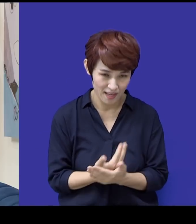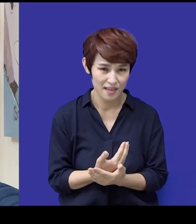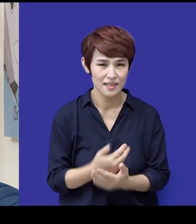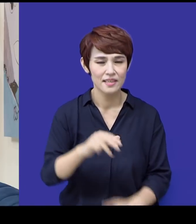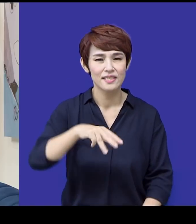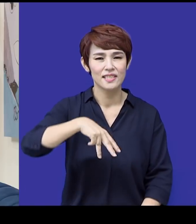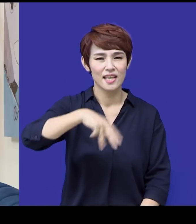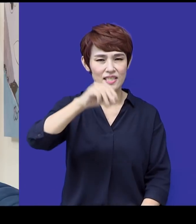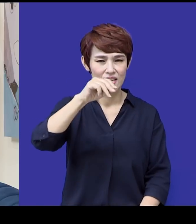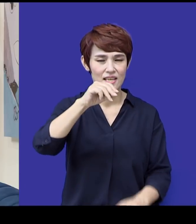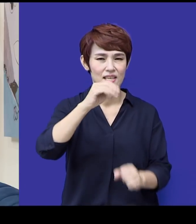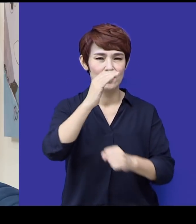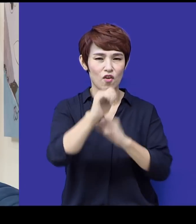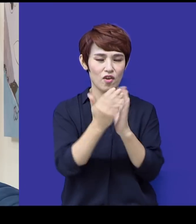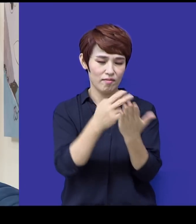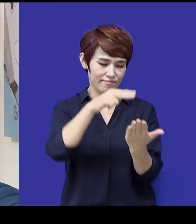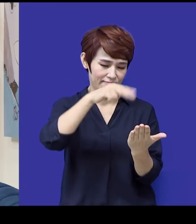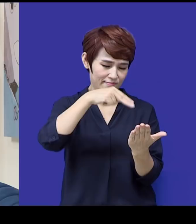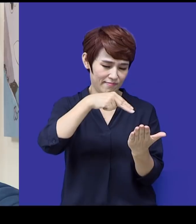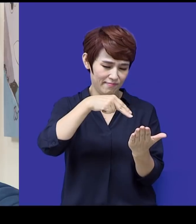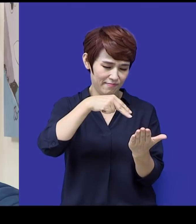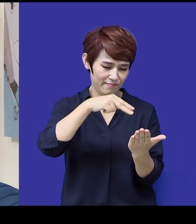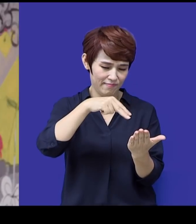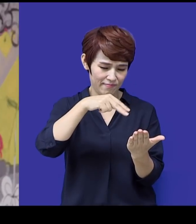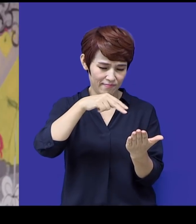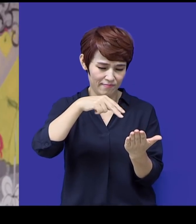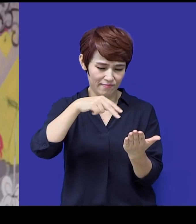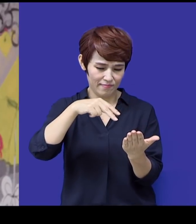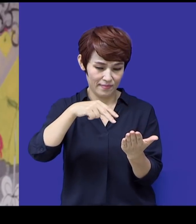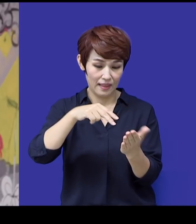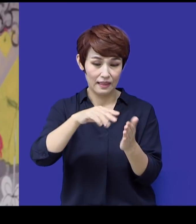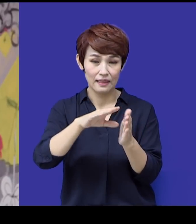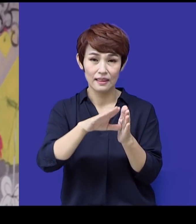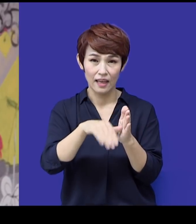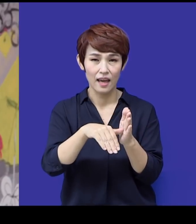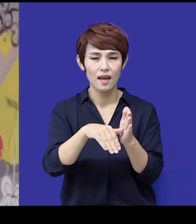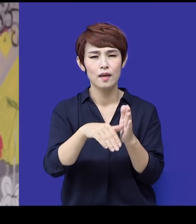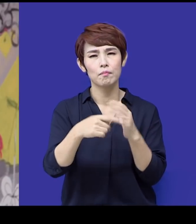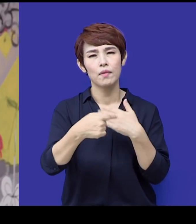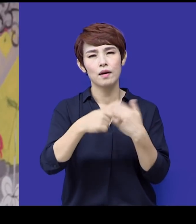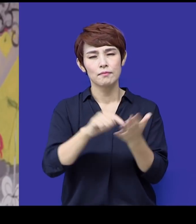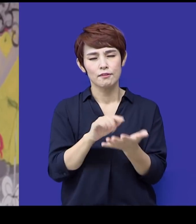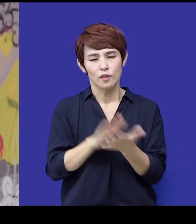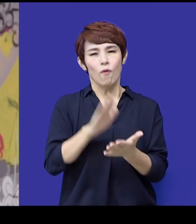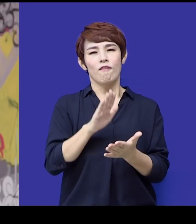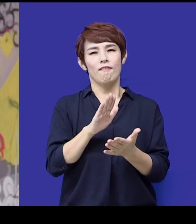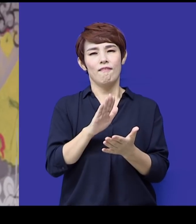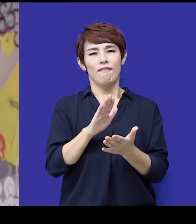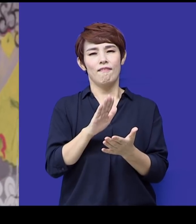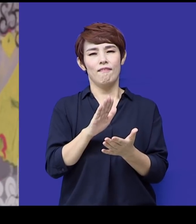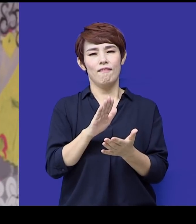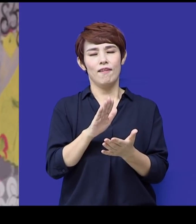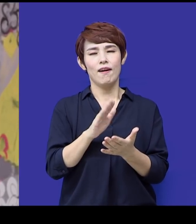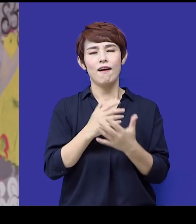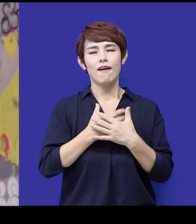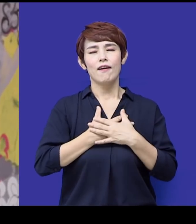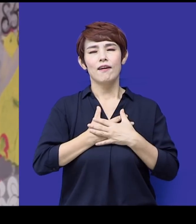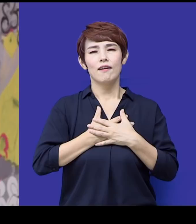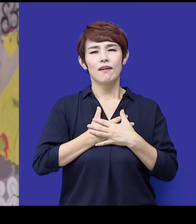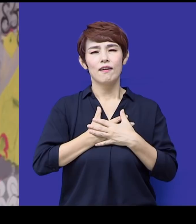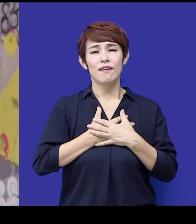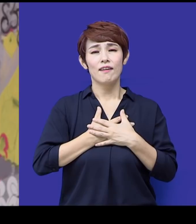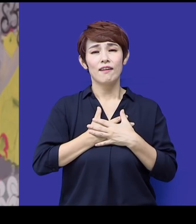읽으면서 쭉 읽고 나는데 그 막 가슴이 뜨거워져서 막 숨이 차면은